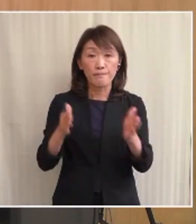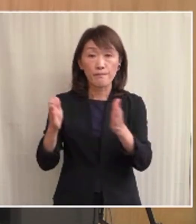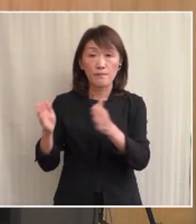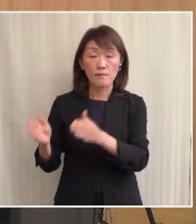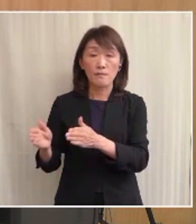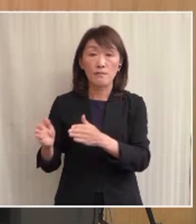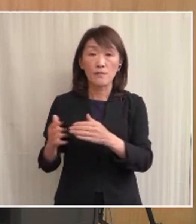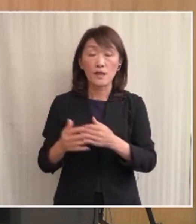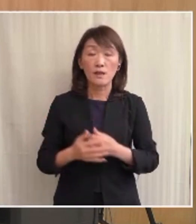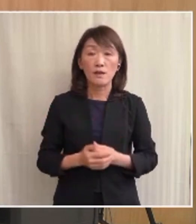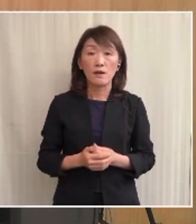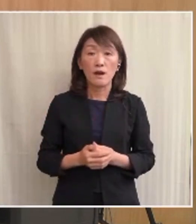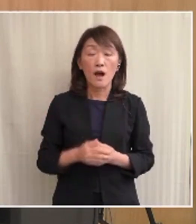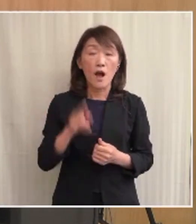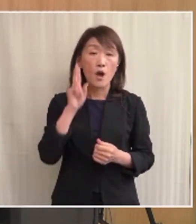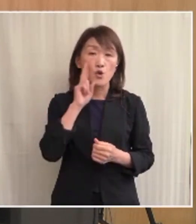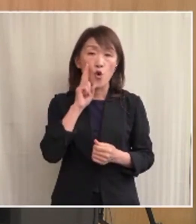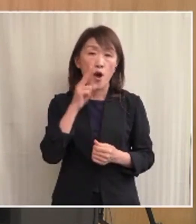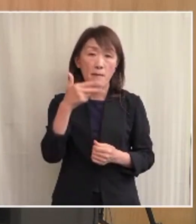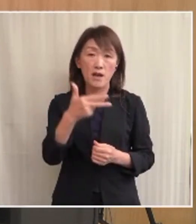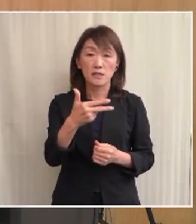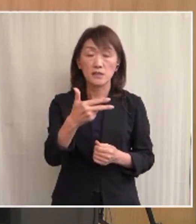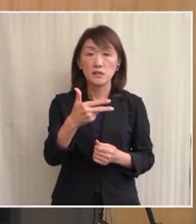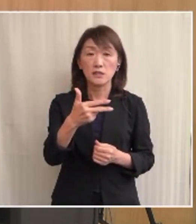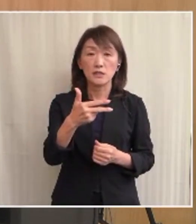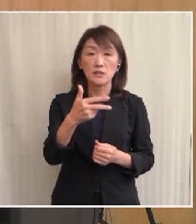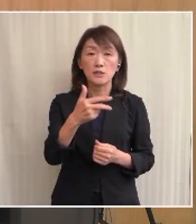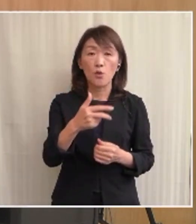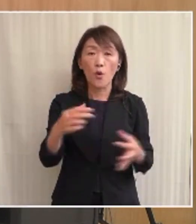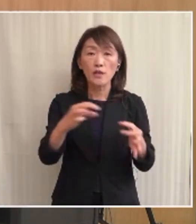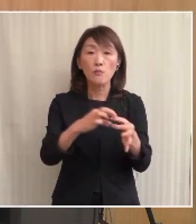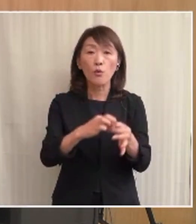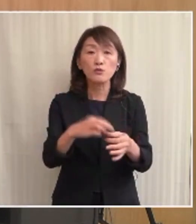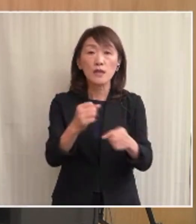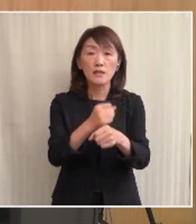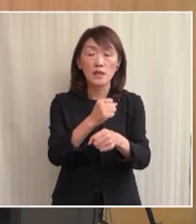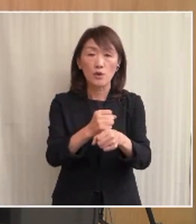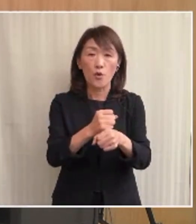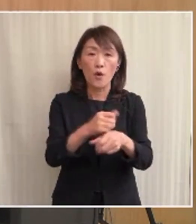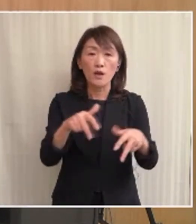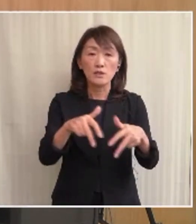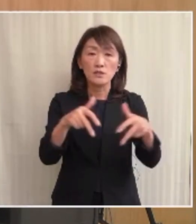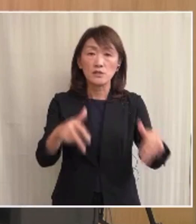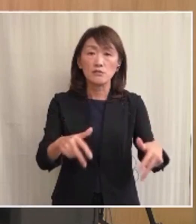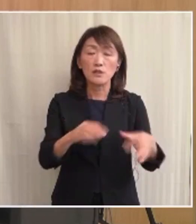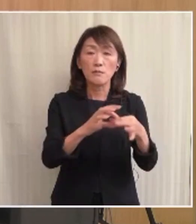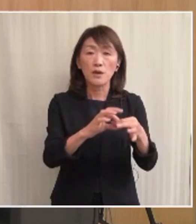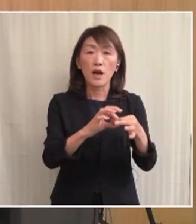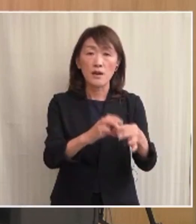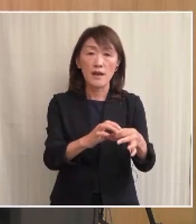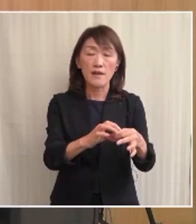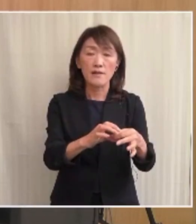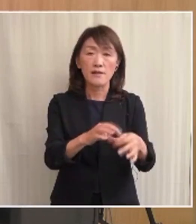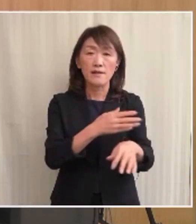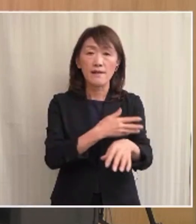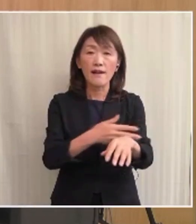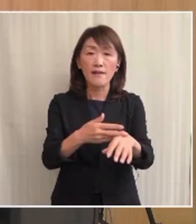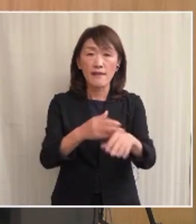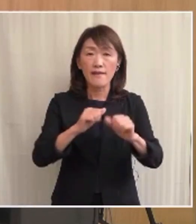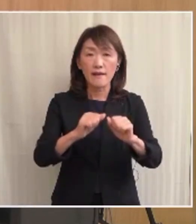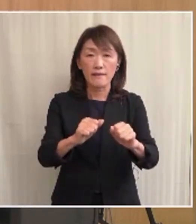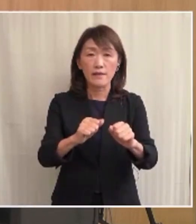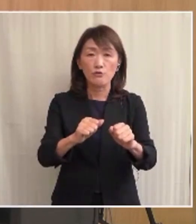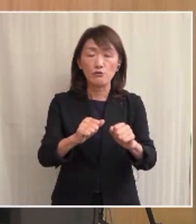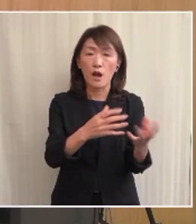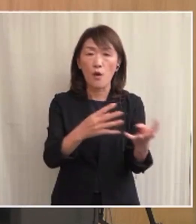ですね横浜市の紐付け作業については、システム間連携で行っている場合が結構多いというふうに思っ